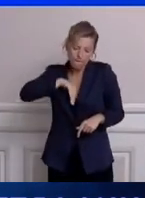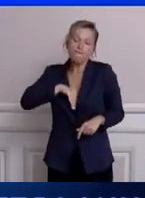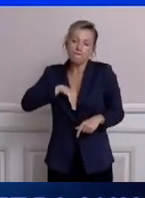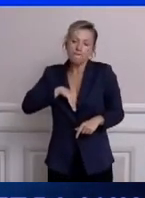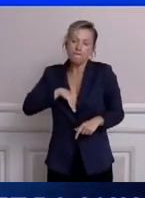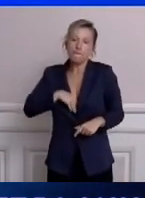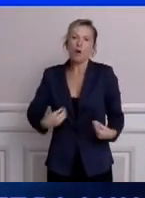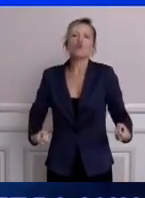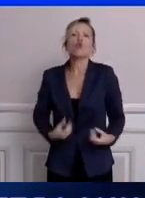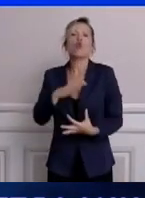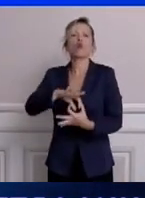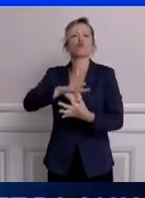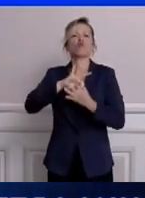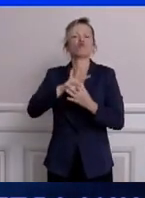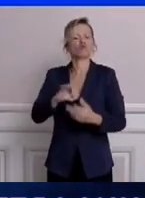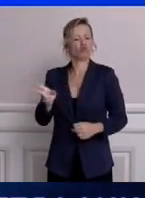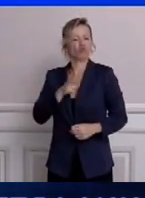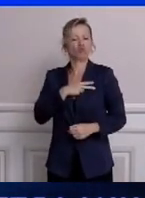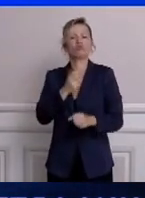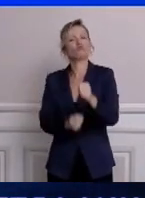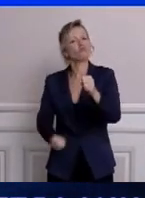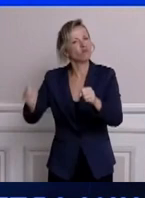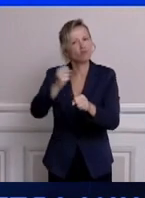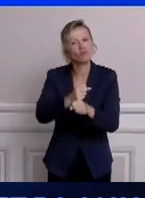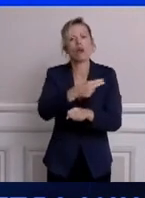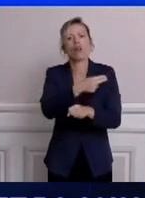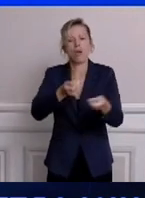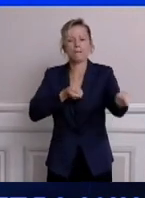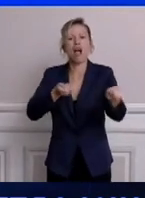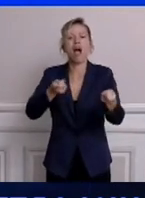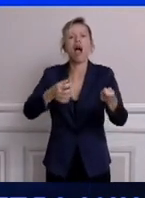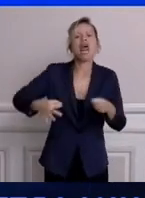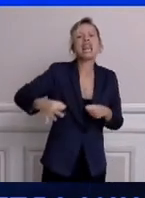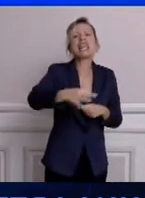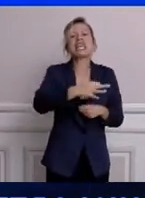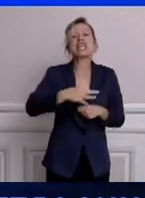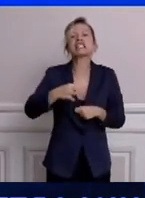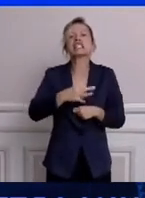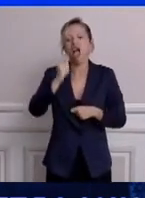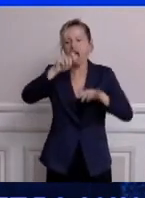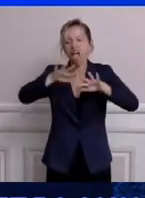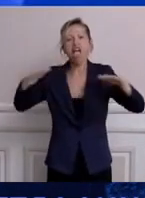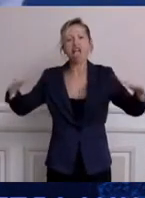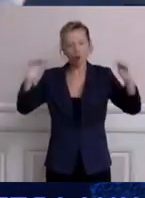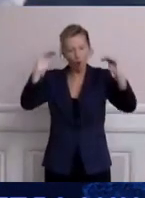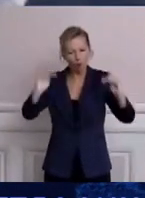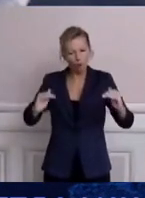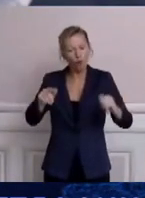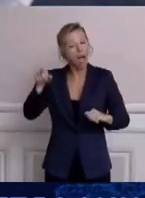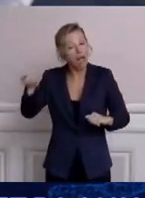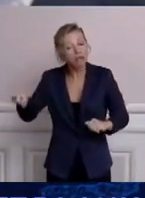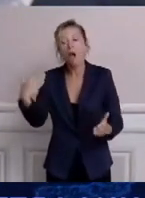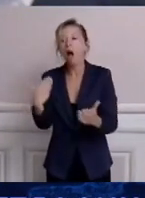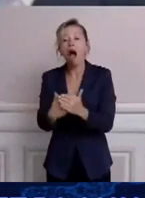σωστή επιλογή για τα νησιά του Βορείου Αιγαίου, έχοντας αποδείξει ότι μπορείς να συνεργαστείς